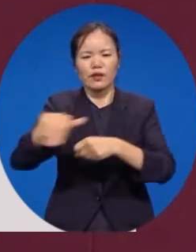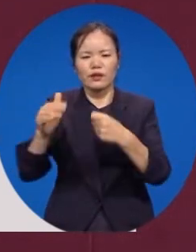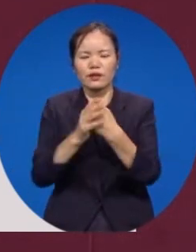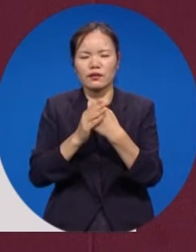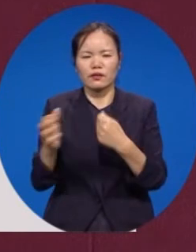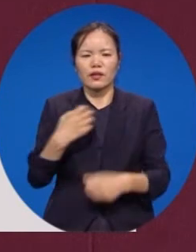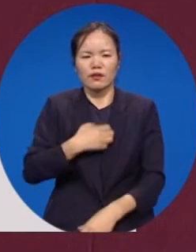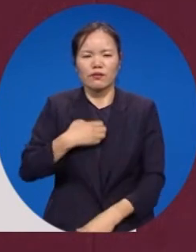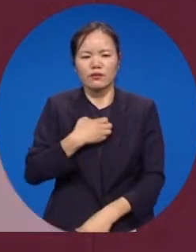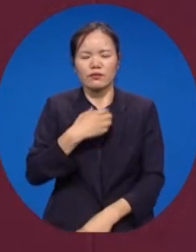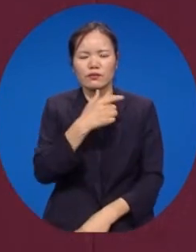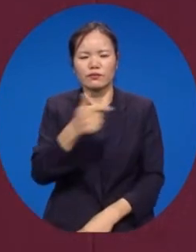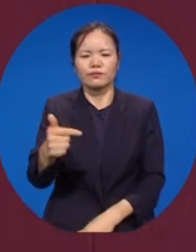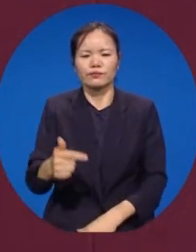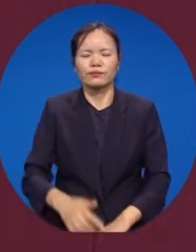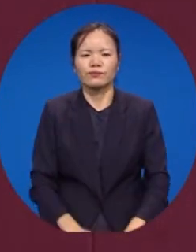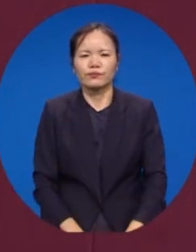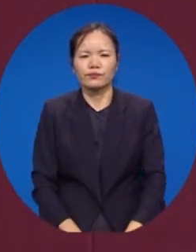수가 없습니다.